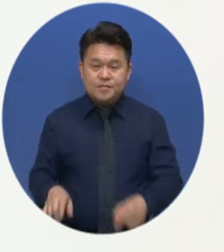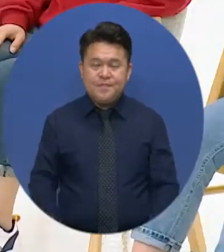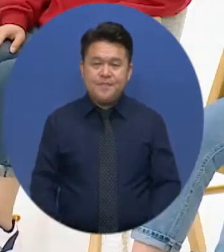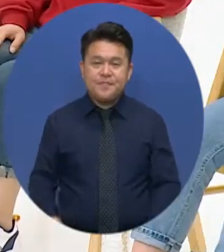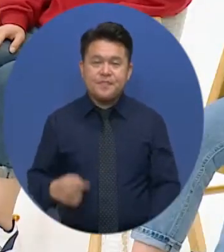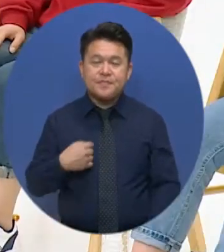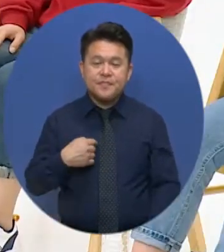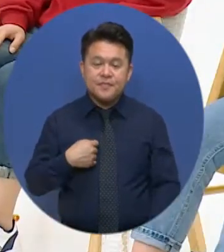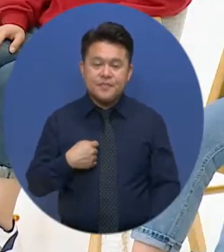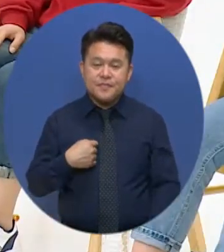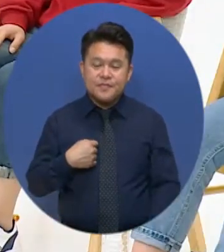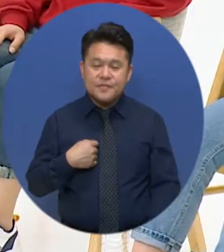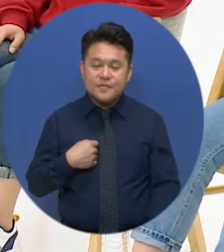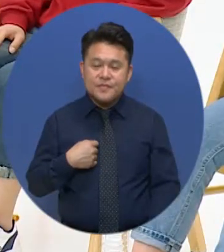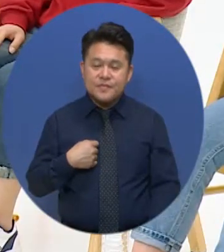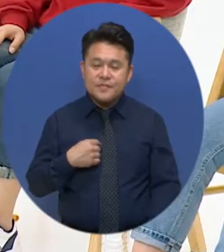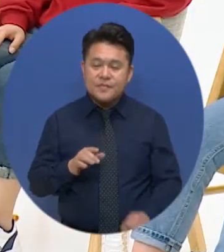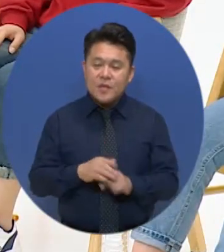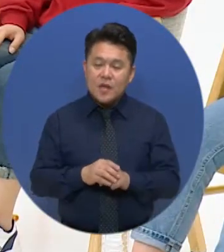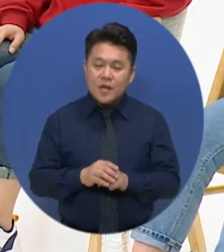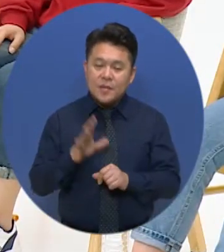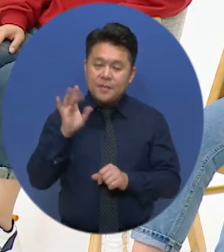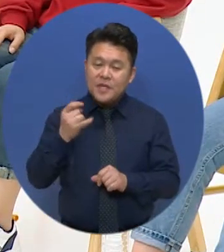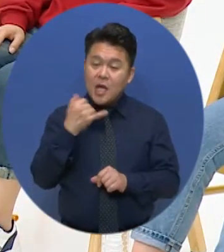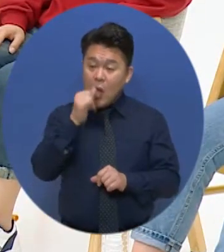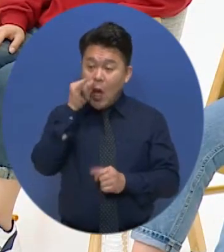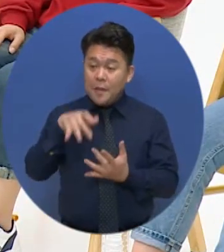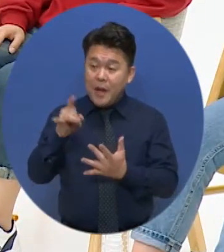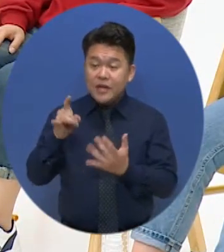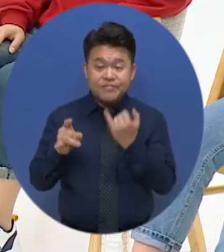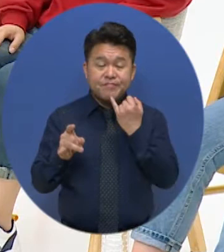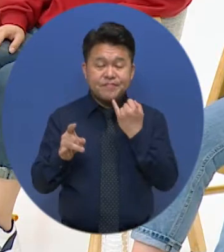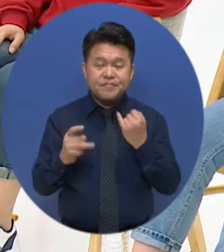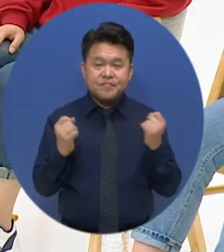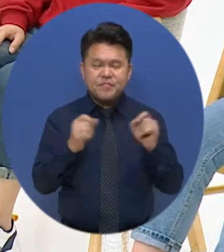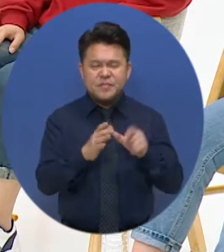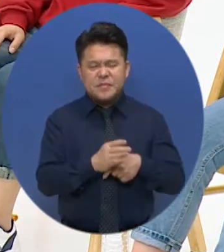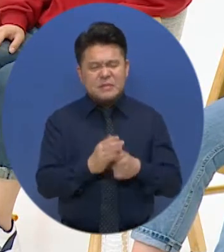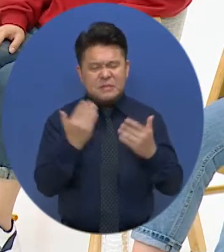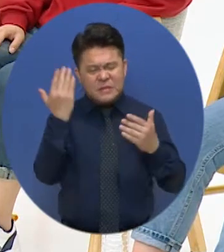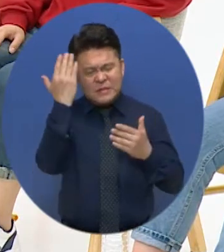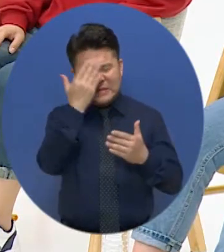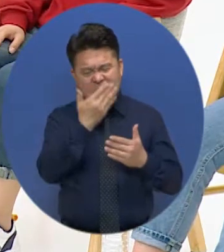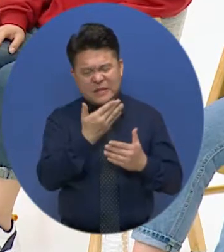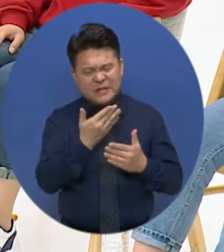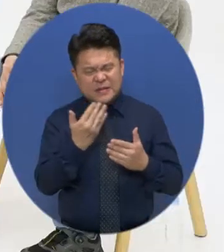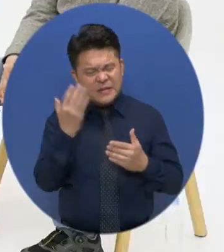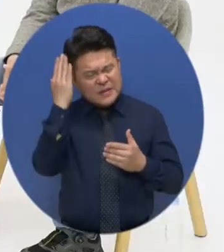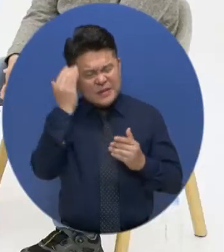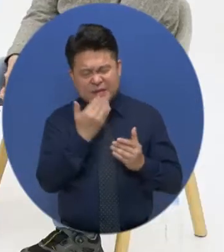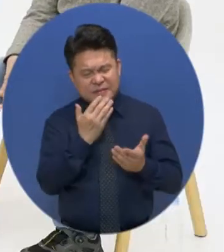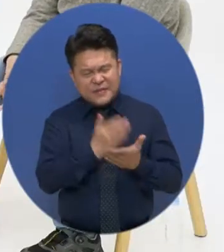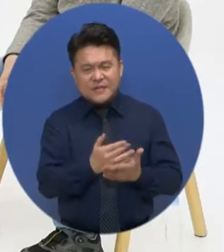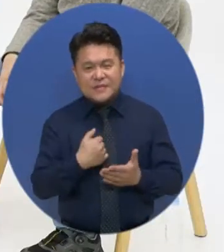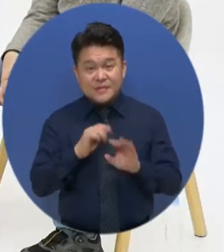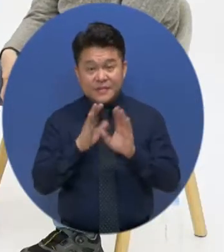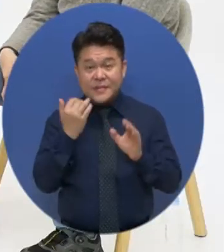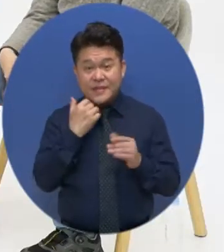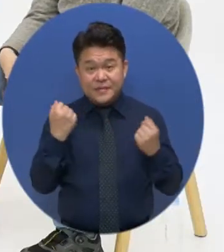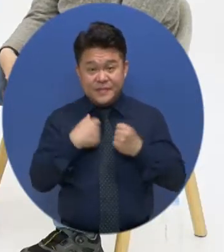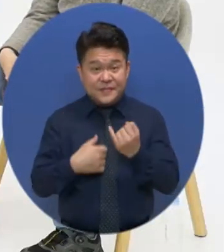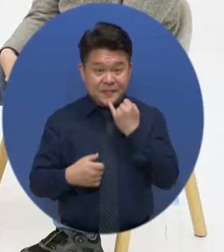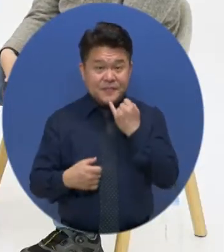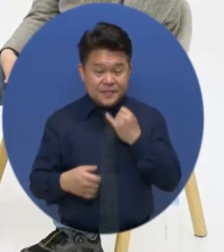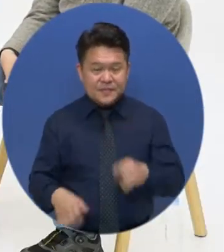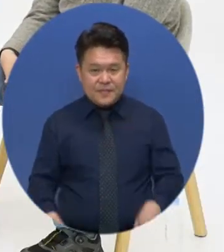그래서 본인에게 평상시에 어울리는 컬러가 있다면 겨울이라고 굳이 어두운 컬러를 고르는 것보다는 저처럼 조금 이렇게 밝은 컬러를